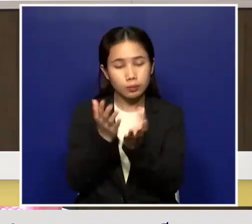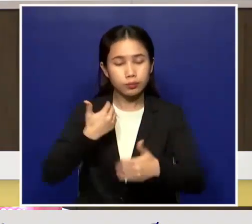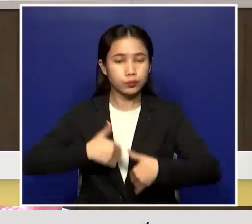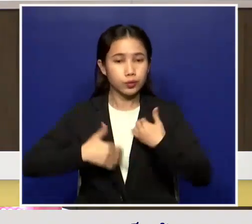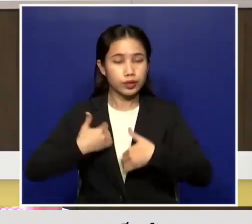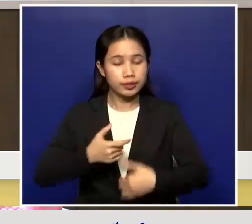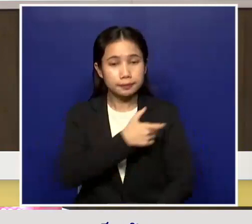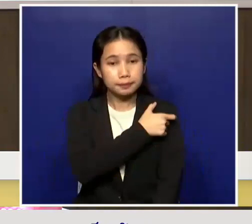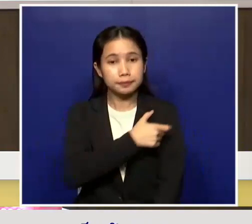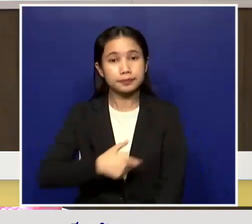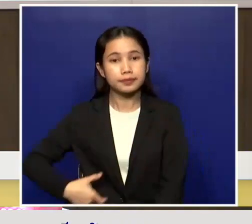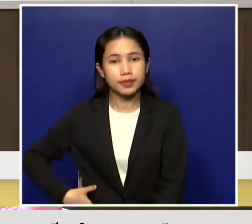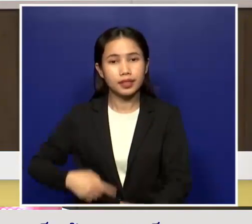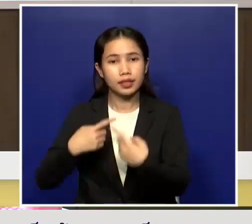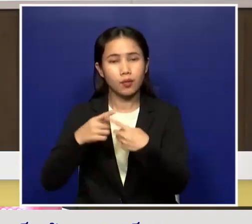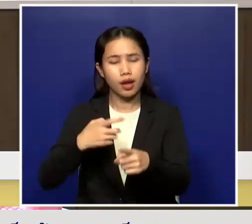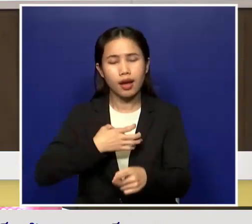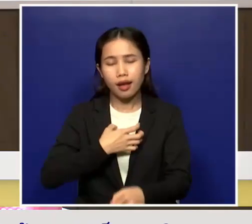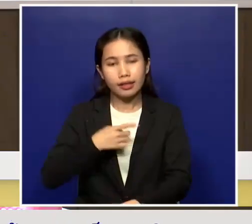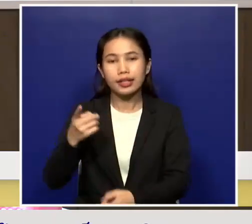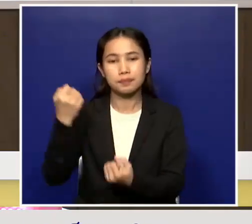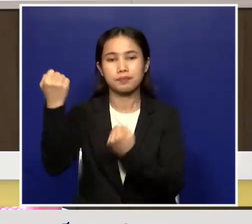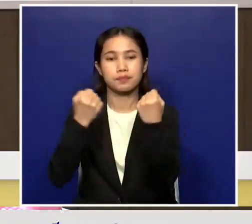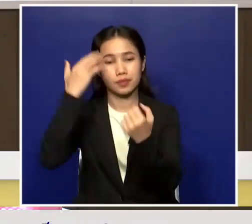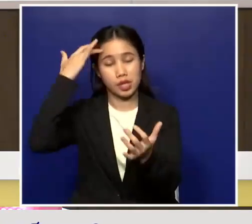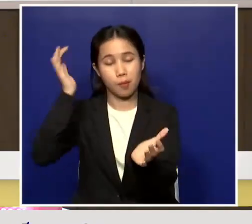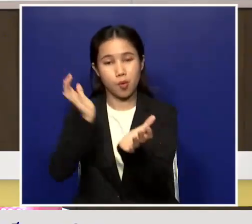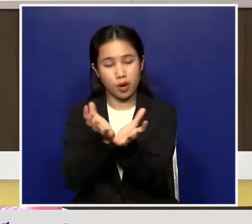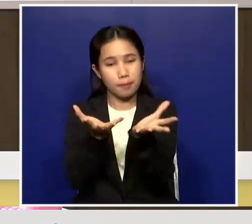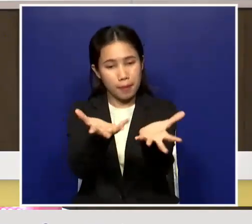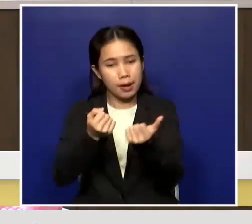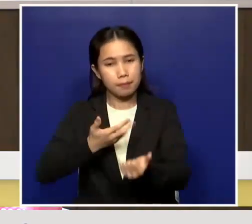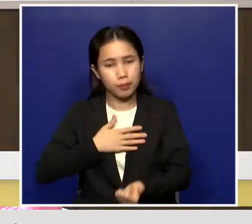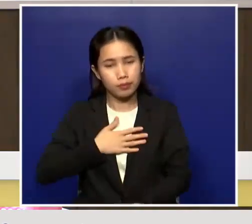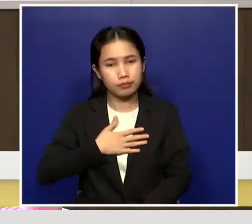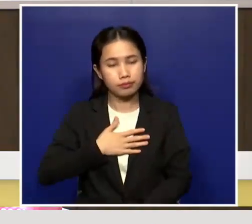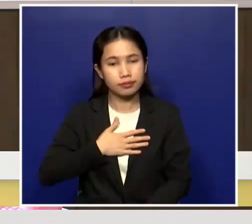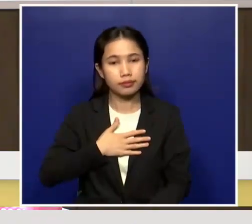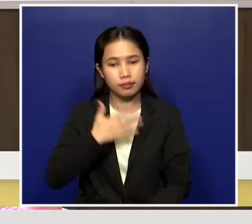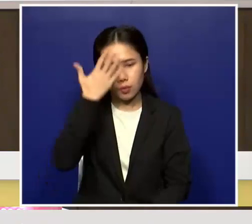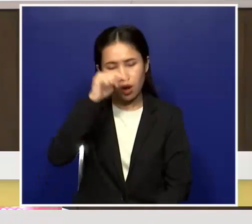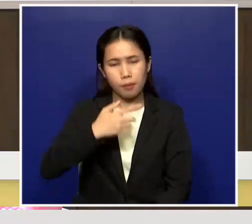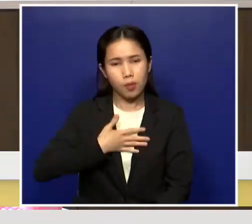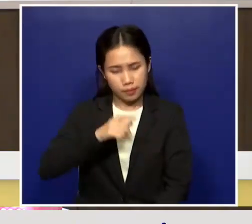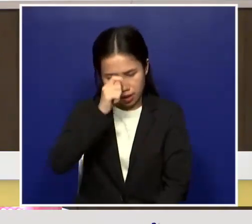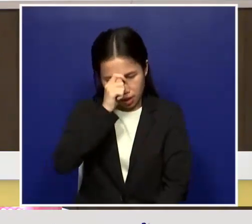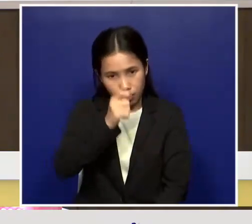มจะขอให้เอารถตำรวจมารับผมไปได้เลยเพราะผมมีแต่ความจงรักภักดีผมอยากจะเรียนตร